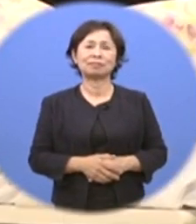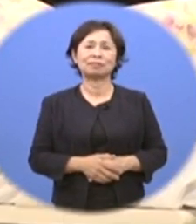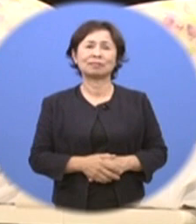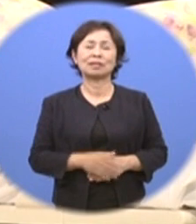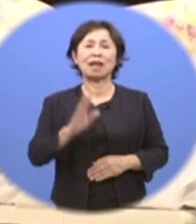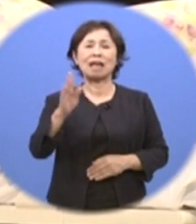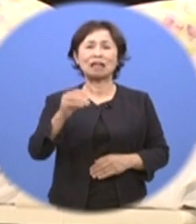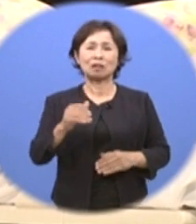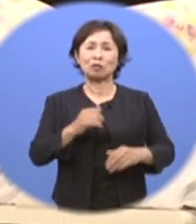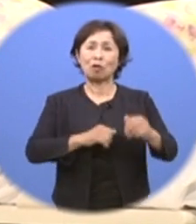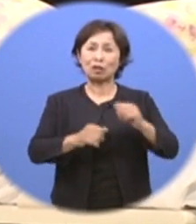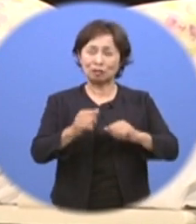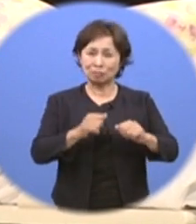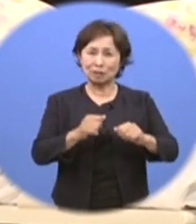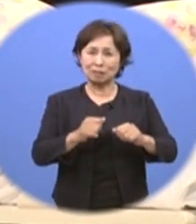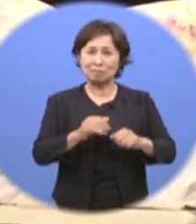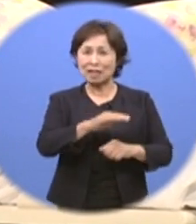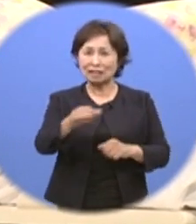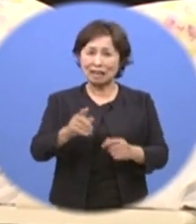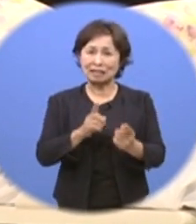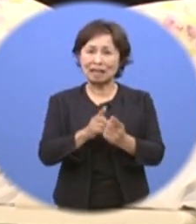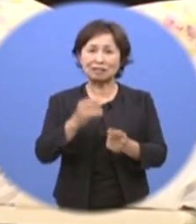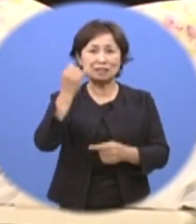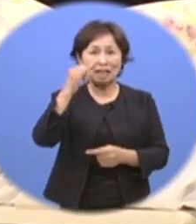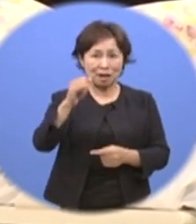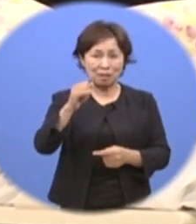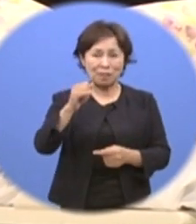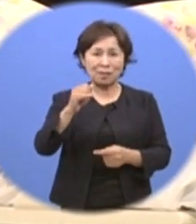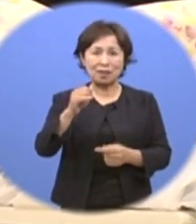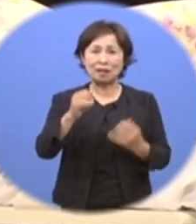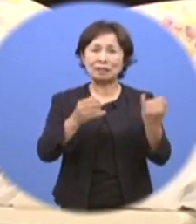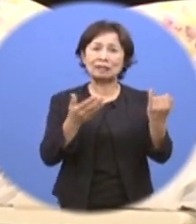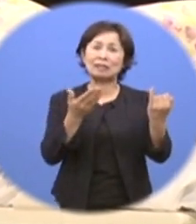んへのメッセージを野尻技官に聞きました。